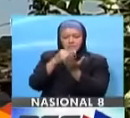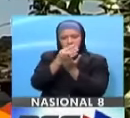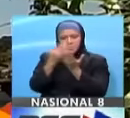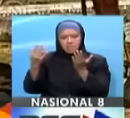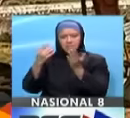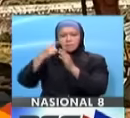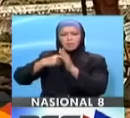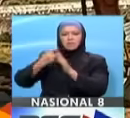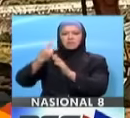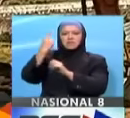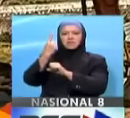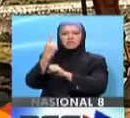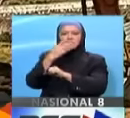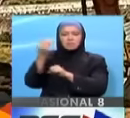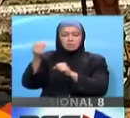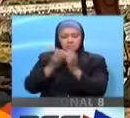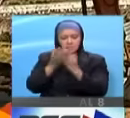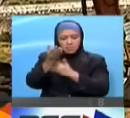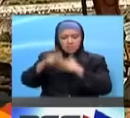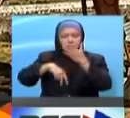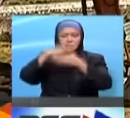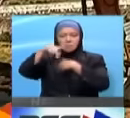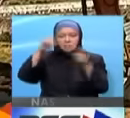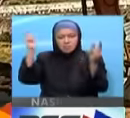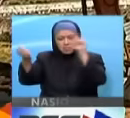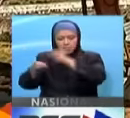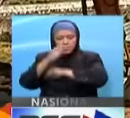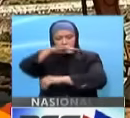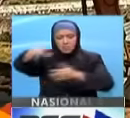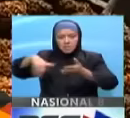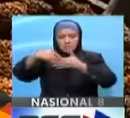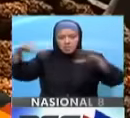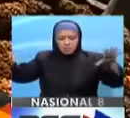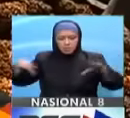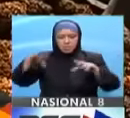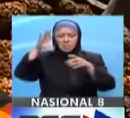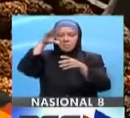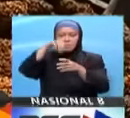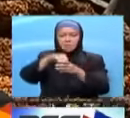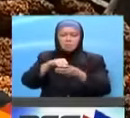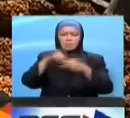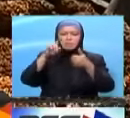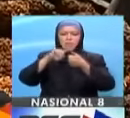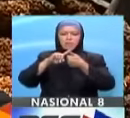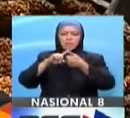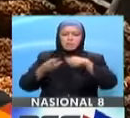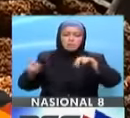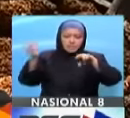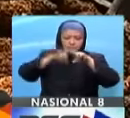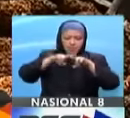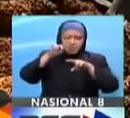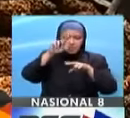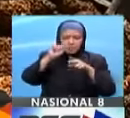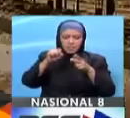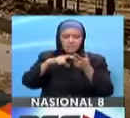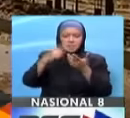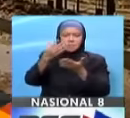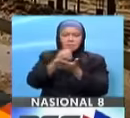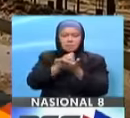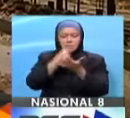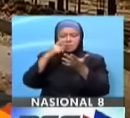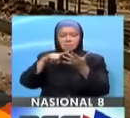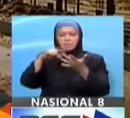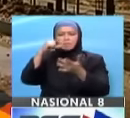Bagaimanapun, menerusi program transformasi menyeluruh yang dilaksanakan termasuk pengoptimuman kos Peningkatan hasil dan kecemerlangan